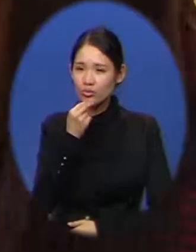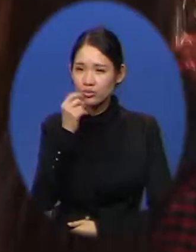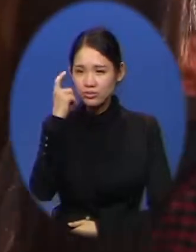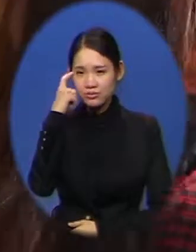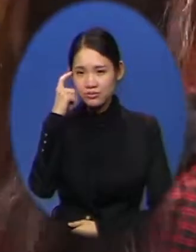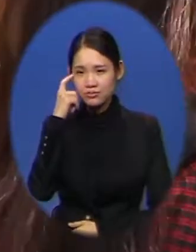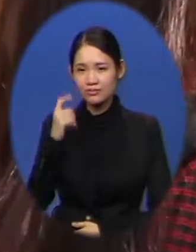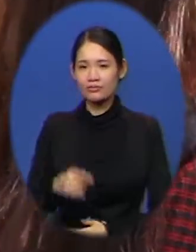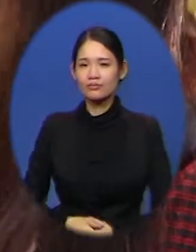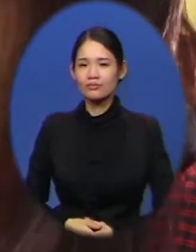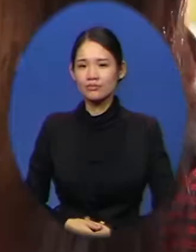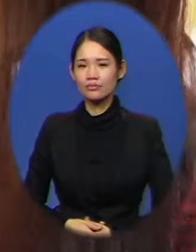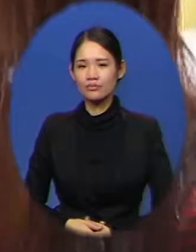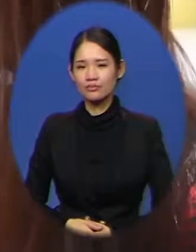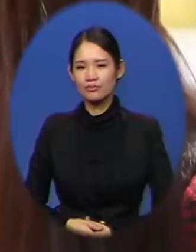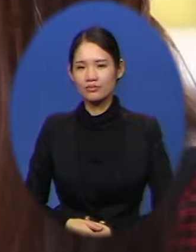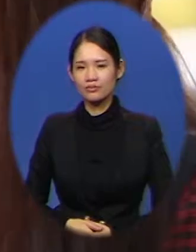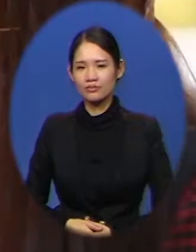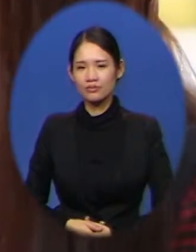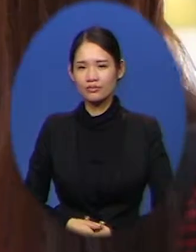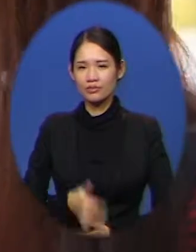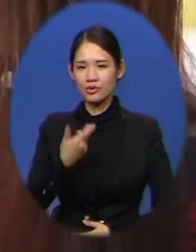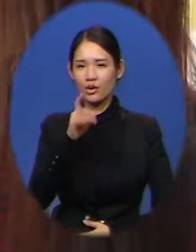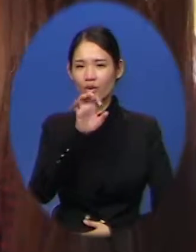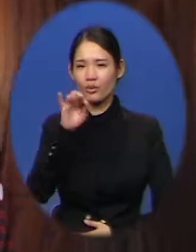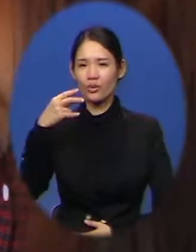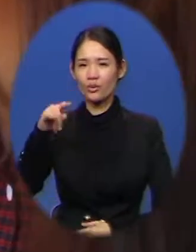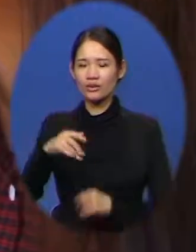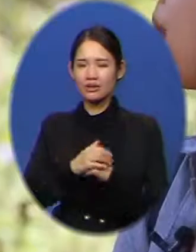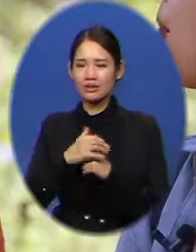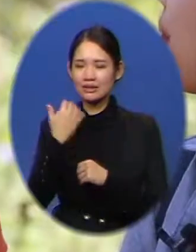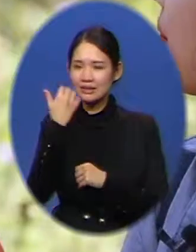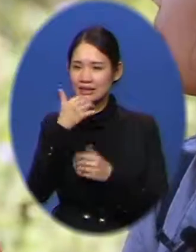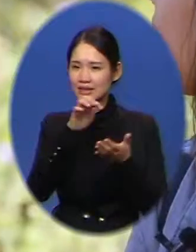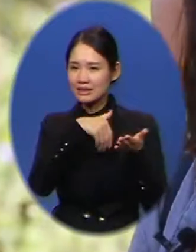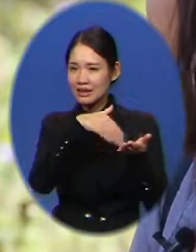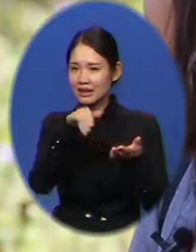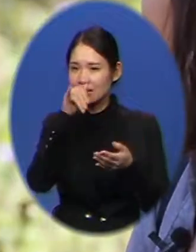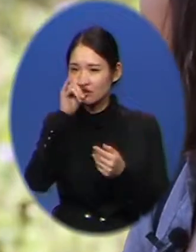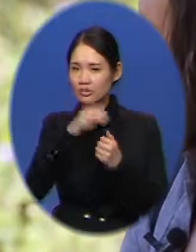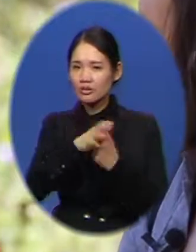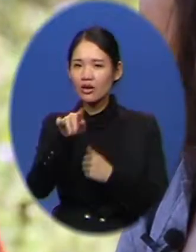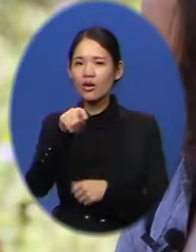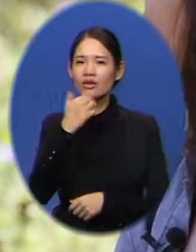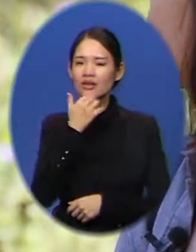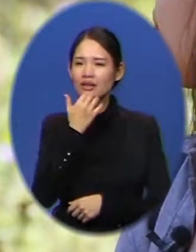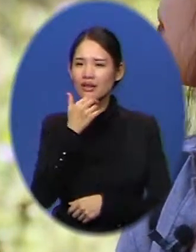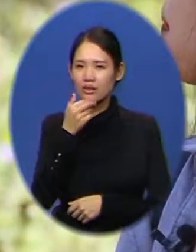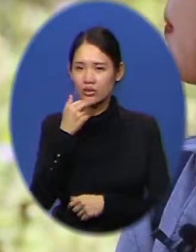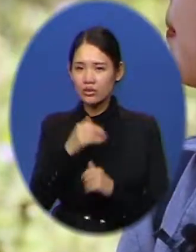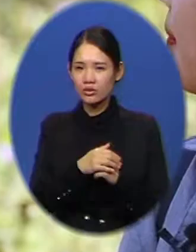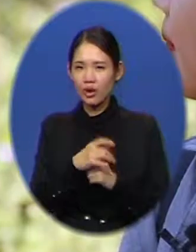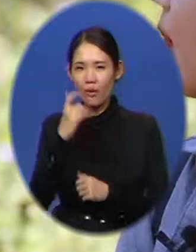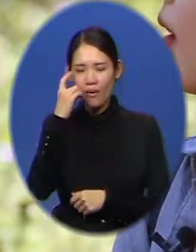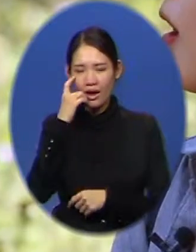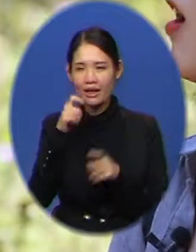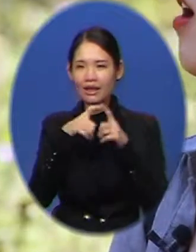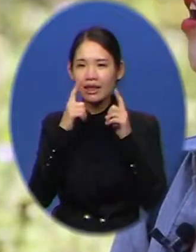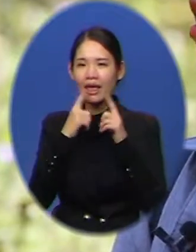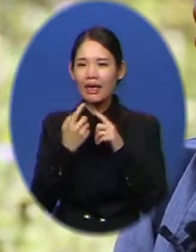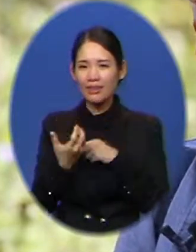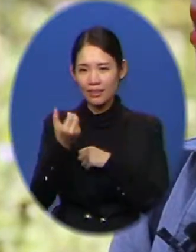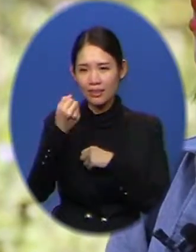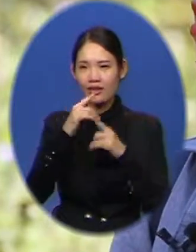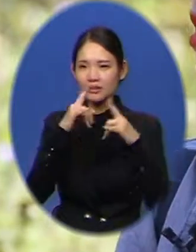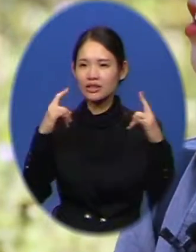그런가요? 경포대 일단 가시게 되면 경포대는 채색이 돼 있어요. 네. 여기는 채색이 안 돼 있죠. 왜냐하면 개인 정자이기 때문에